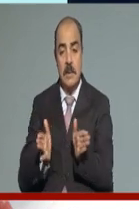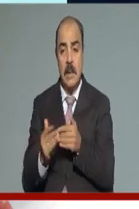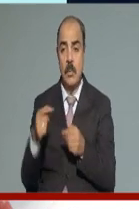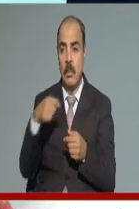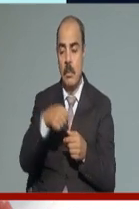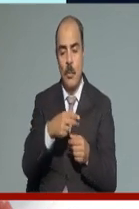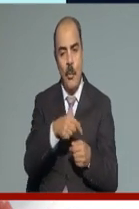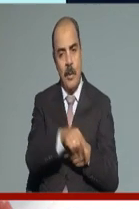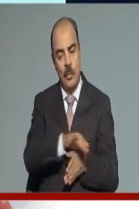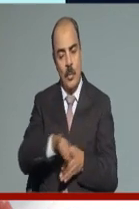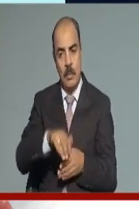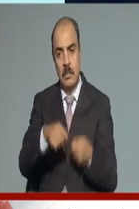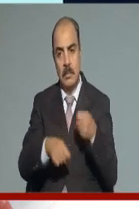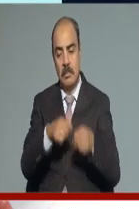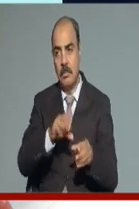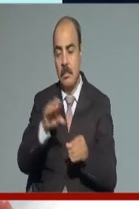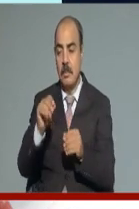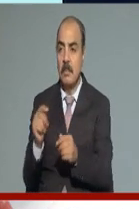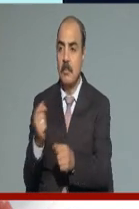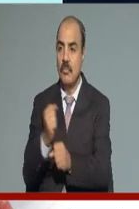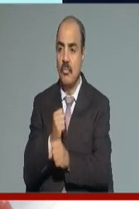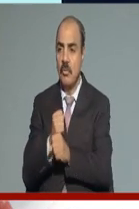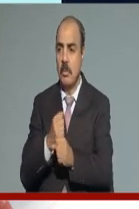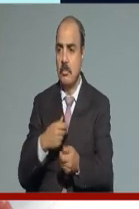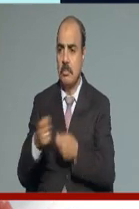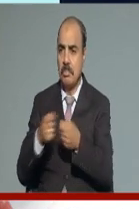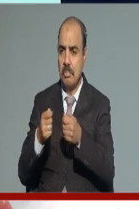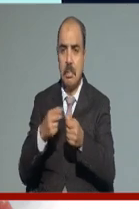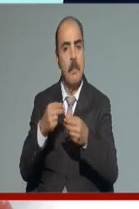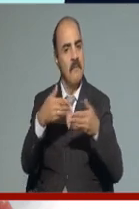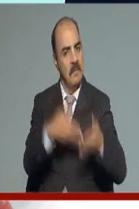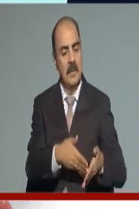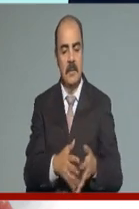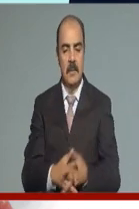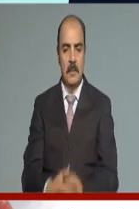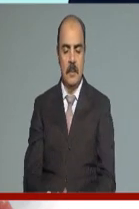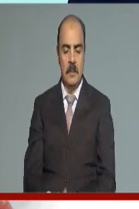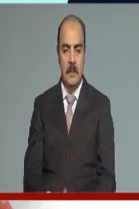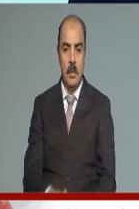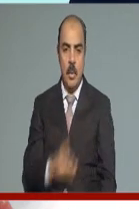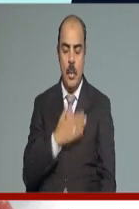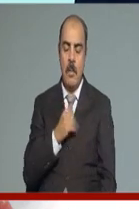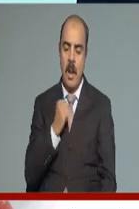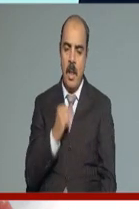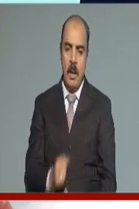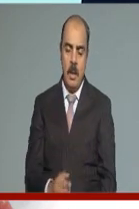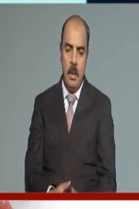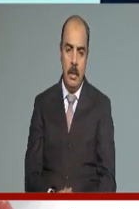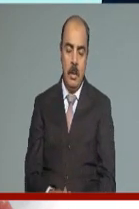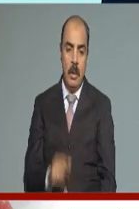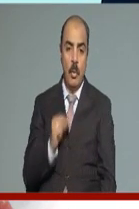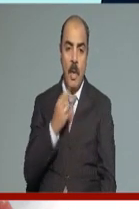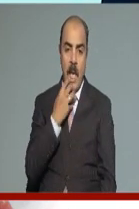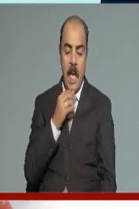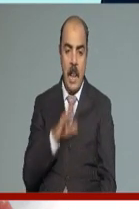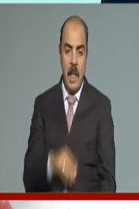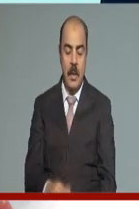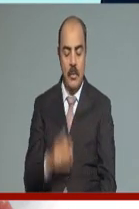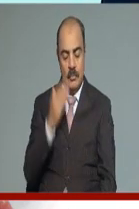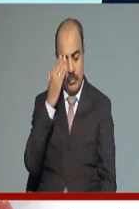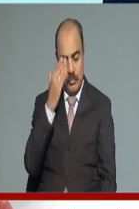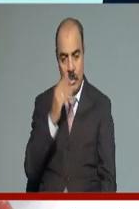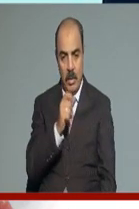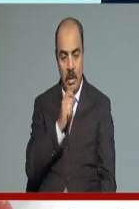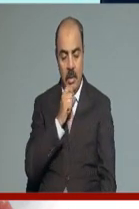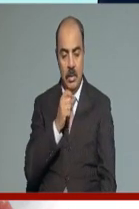السيادي ايضا اللي بيوفر الفرص الاستثماريه المختلفه للقطعه الخاصه دكتور هاله سعيد شرفتيني